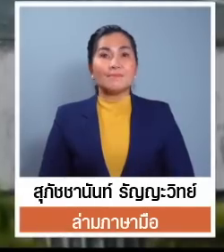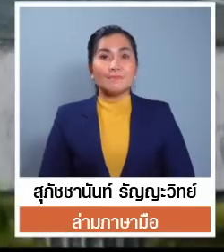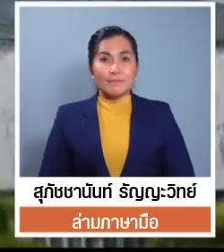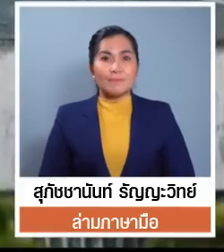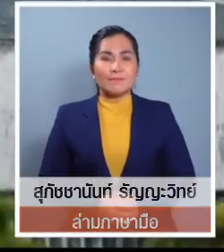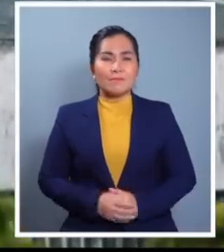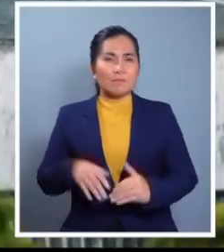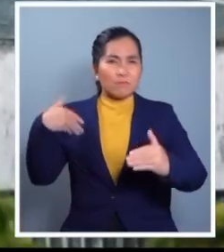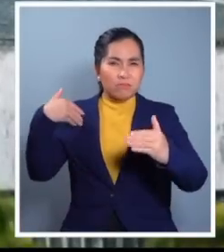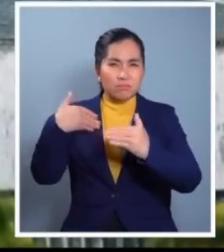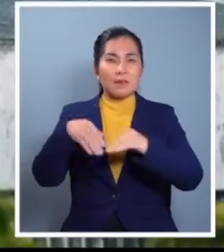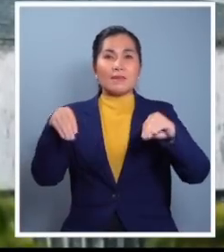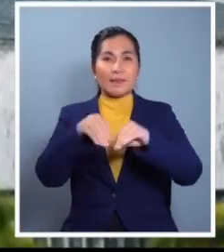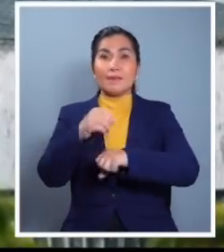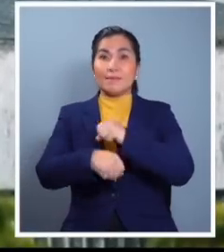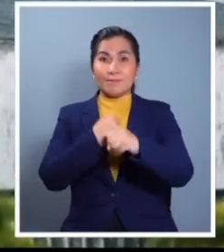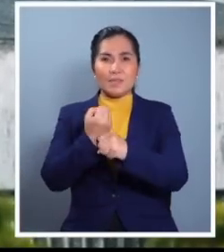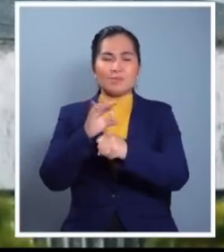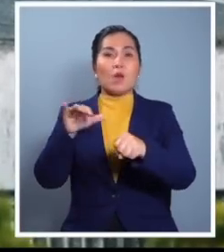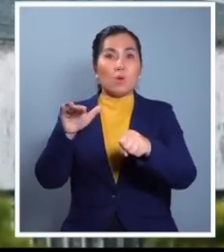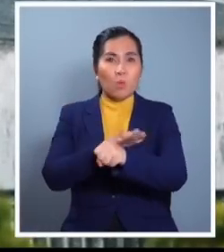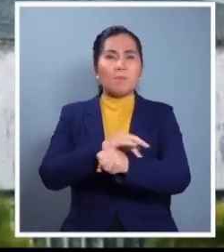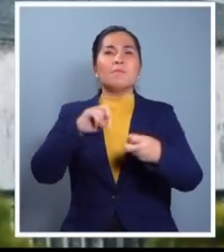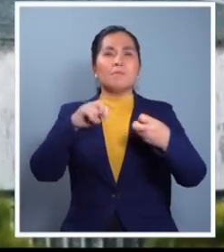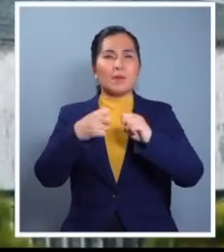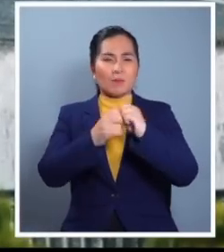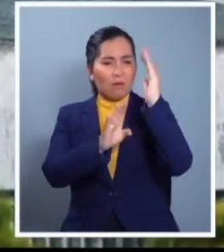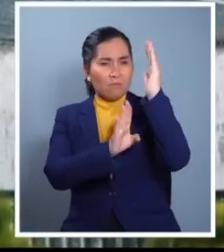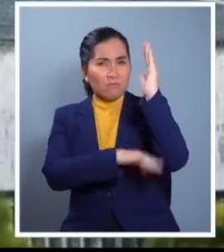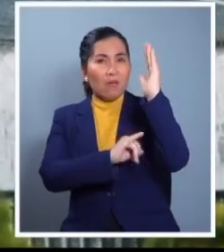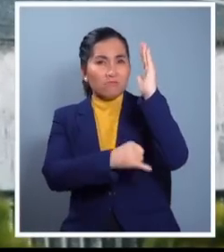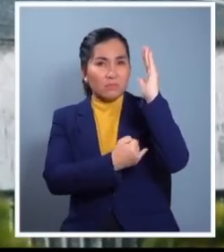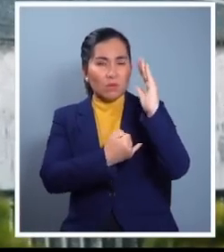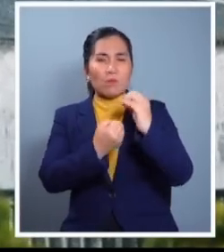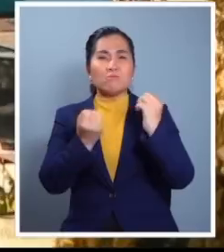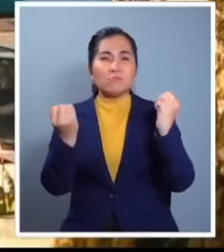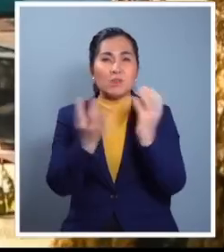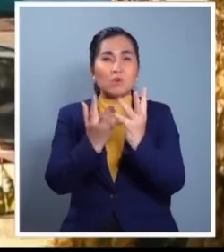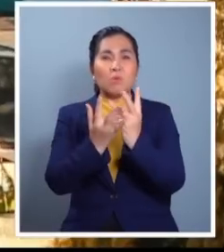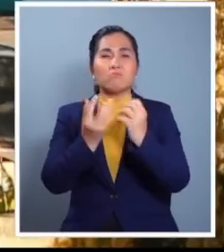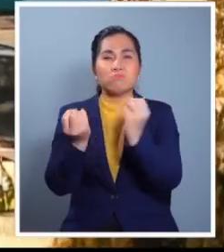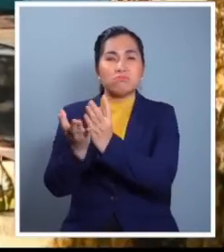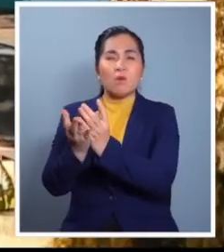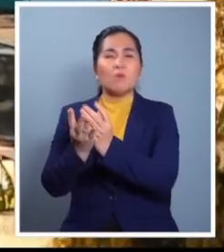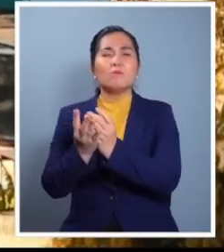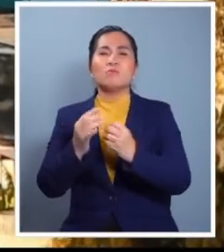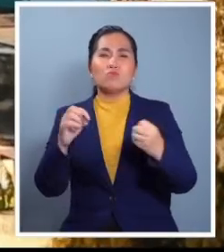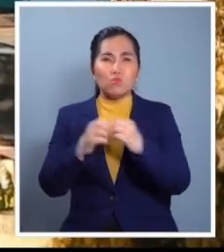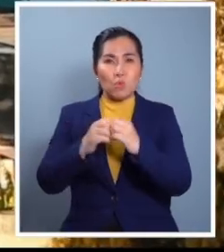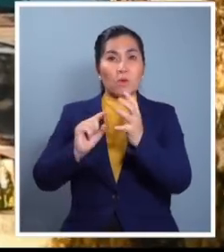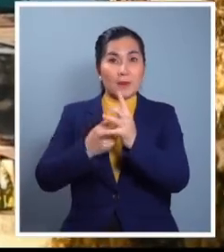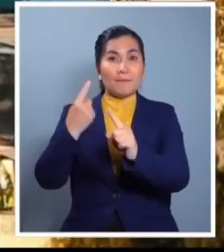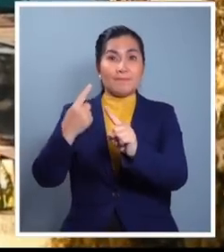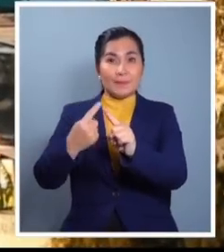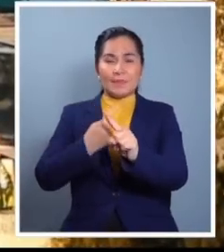ย่างก้าวเข้าสู่ปีที่19ของปัญหาความรุนแรงที่จังหวัดชายแดนภาคใต้ตราบแต่วันที่4มกราคม